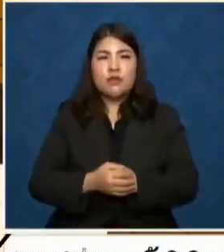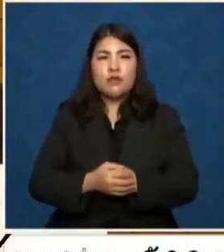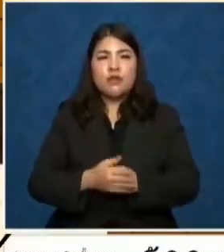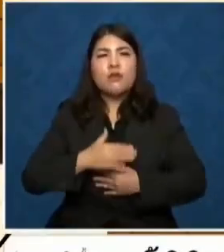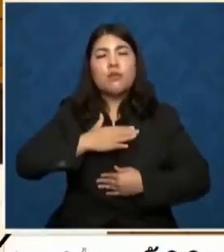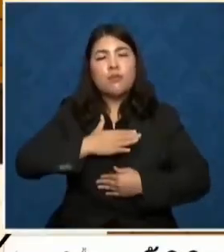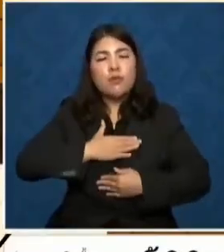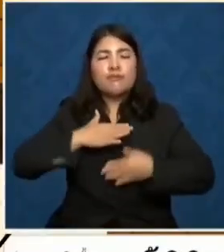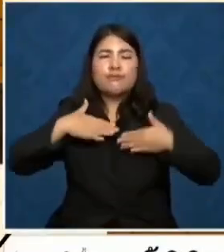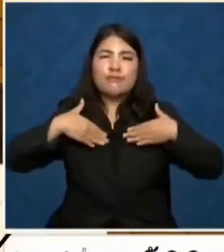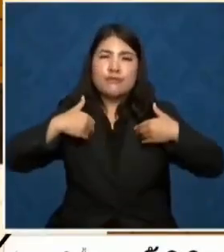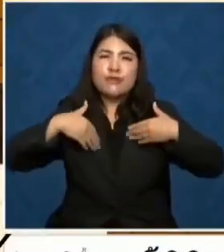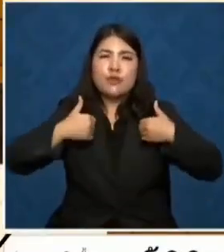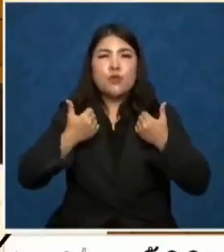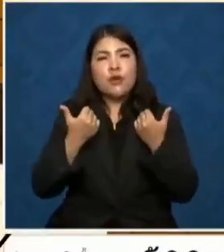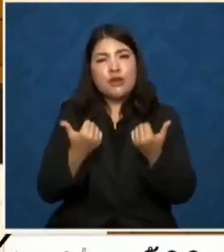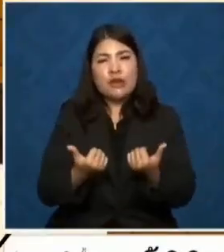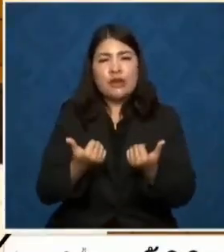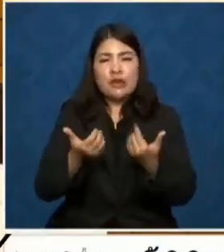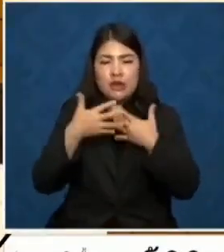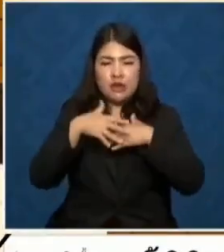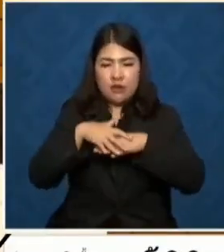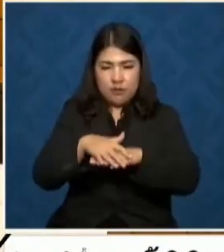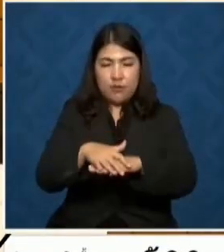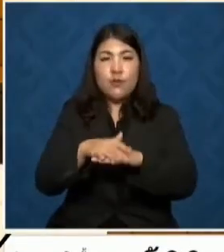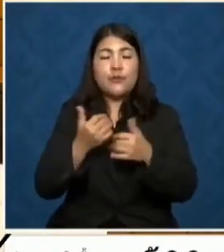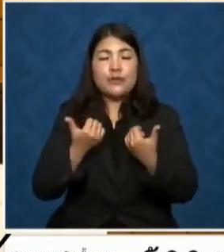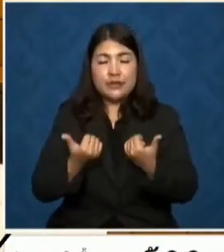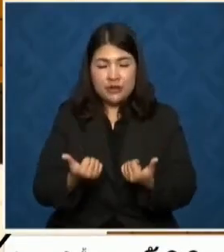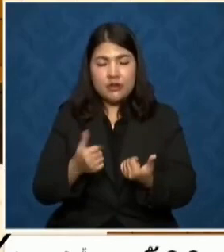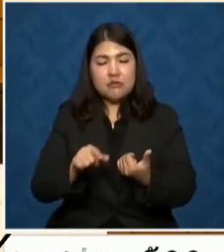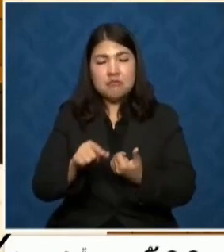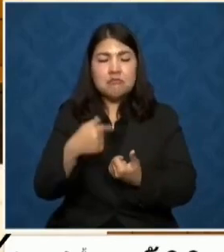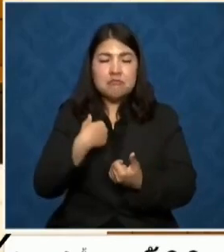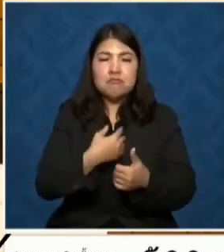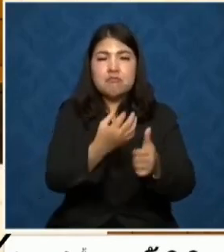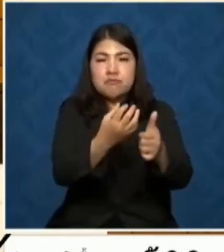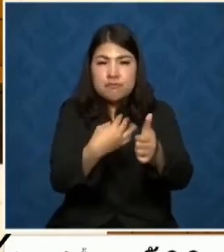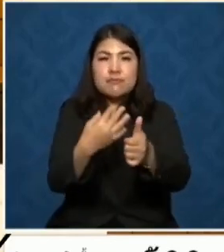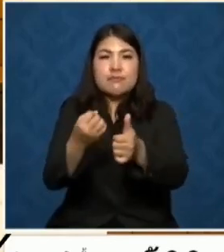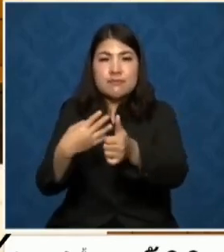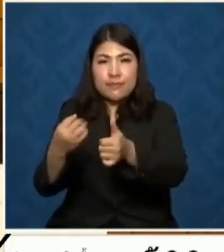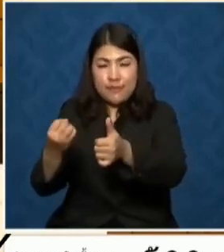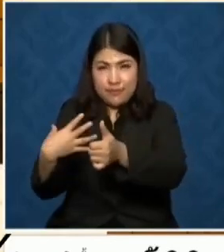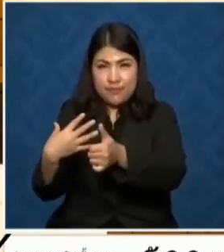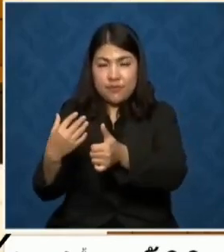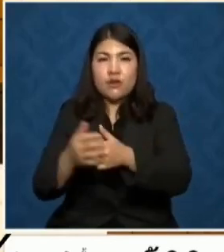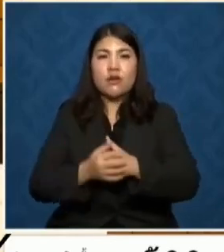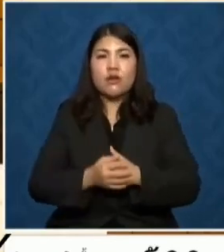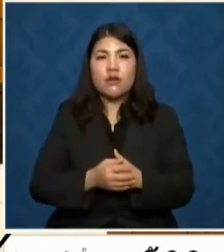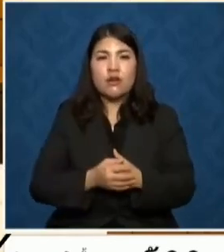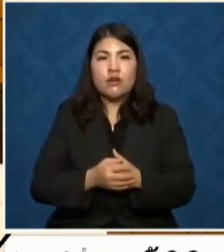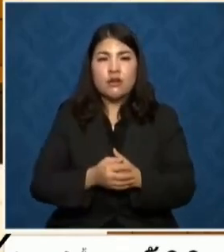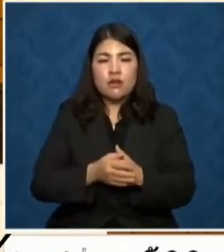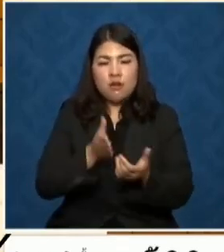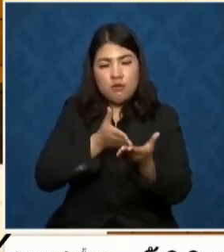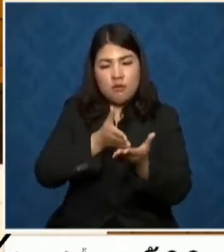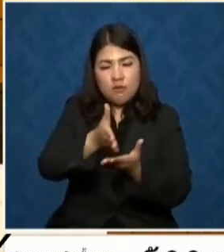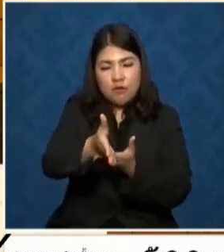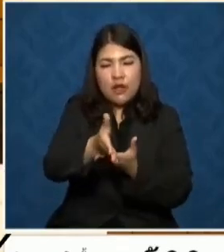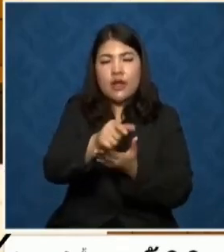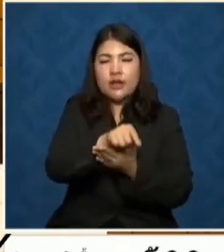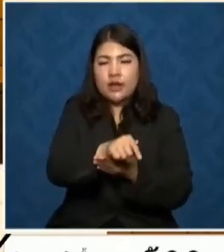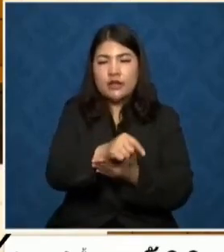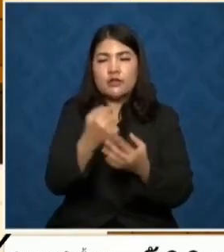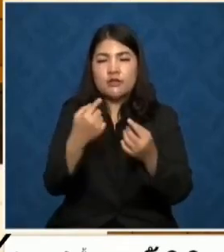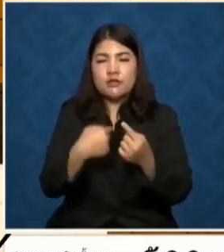มีความยินดีนะครับที่วันนี้ได้มารับฟังข้อคิดเห็นของท่านสมาชิกทั้งสองฝ่ายฝ่ายรัฐบาล